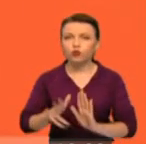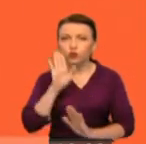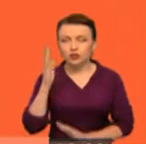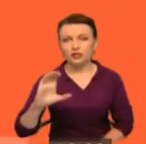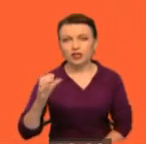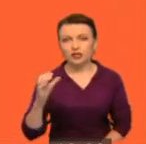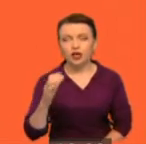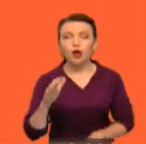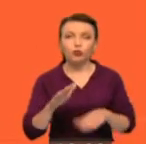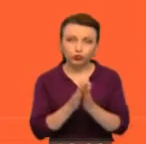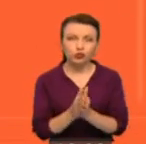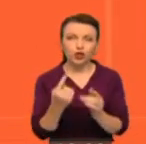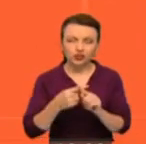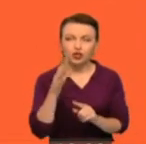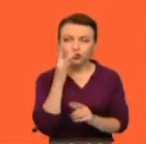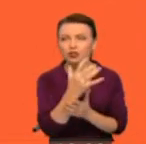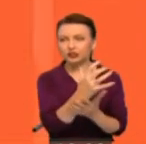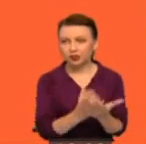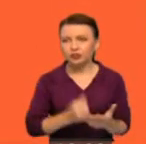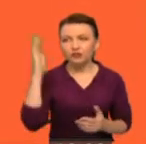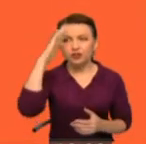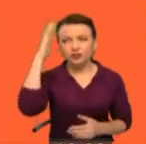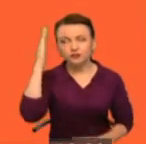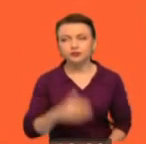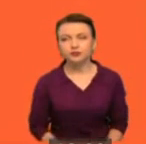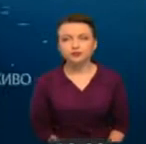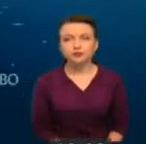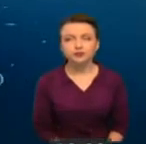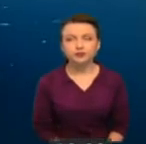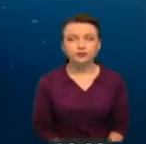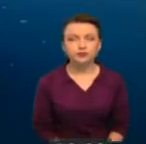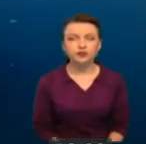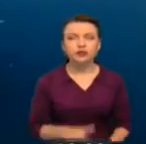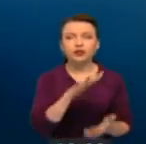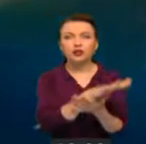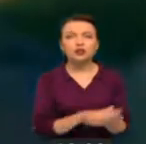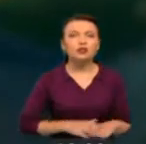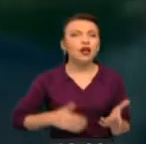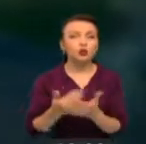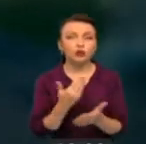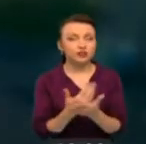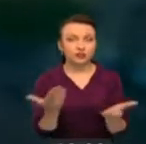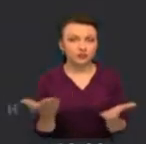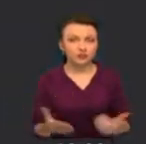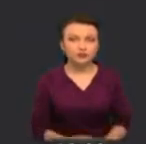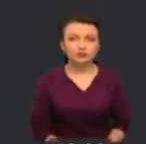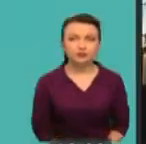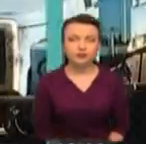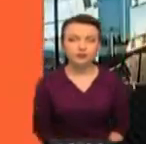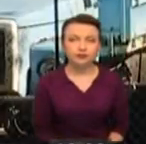середи. Тому на цей час варто запастися водою. І далі випуску про таке.